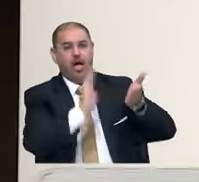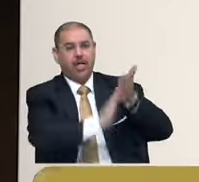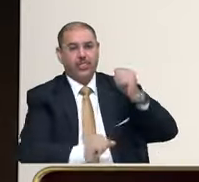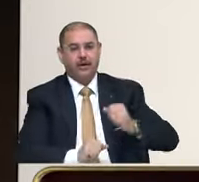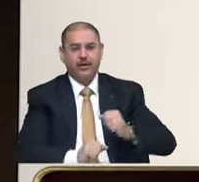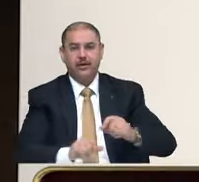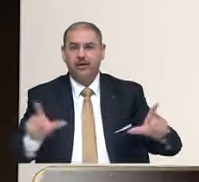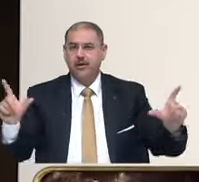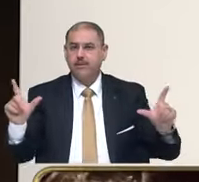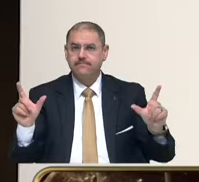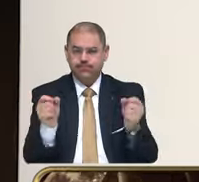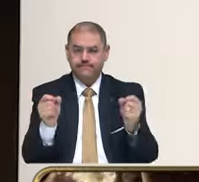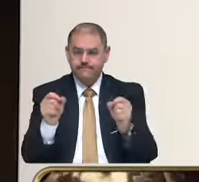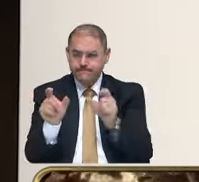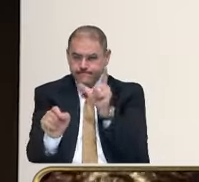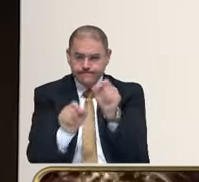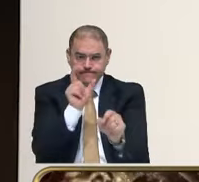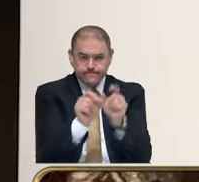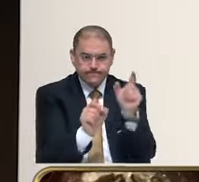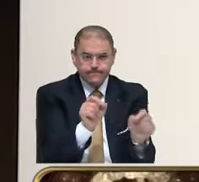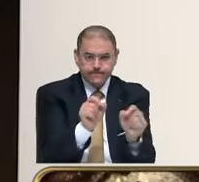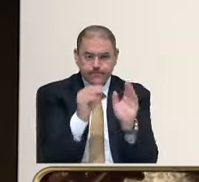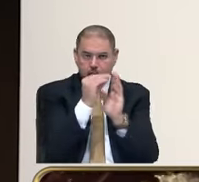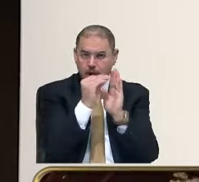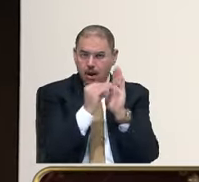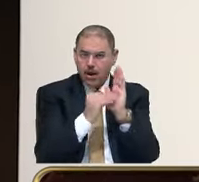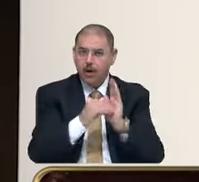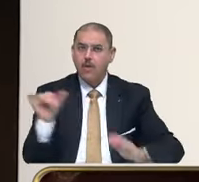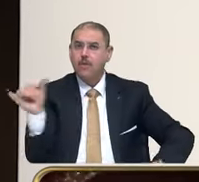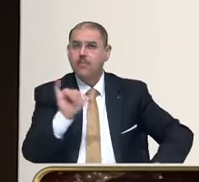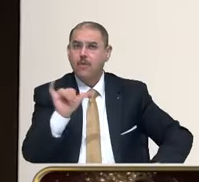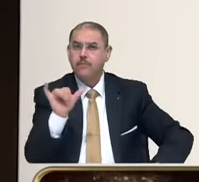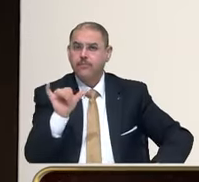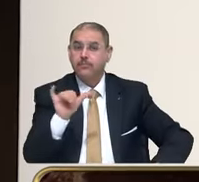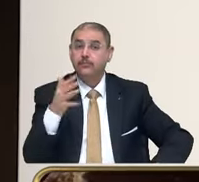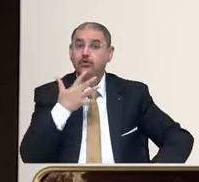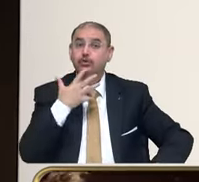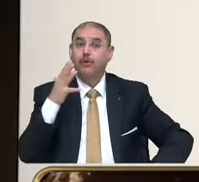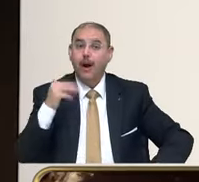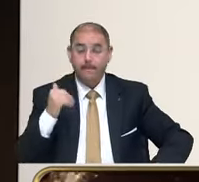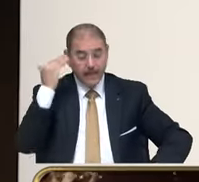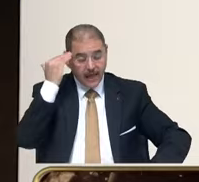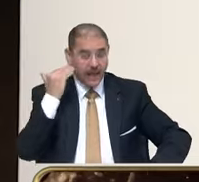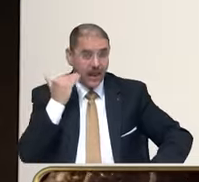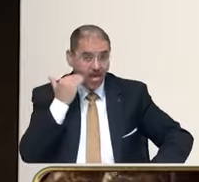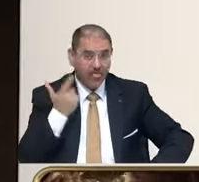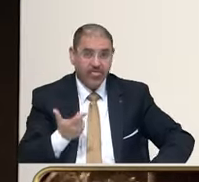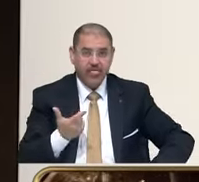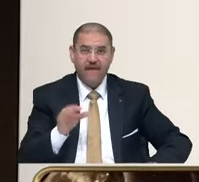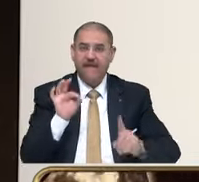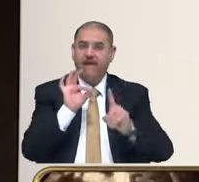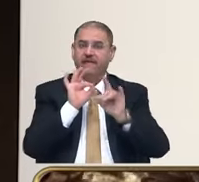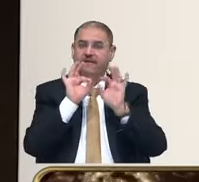وإناثا. طبعا من خلال هاي التداخلات بنعمل على أهمية تعزيز الكرامة الشباب والإناث وهاي الفئات